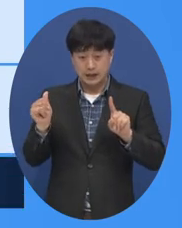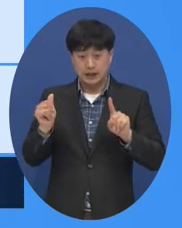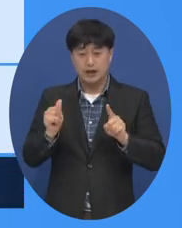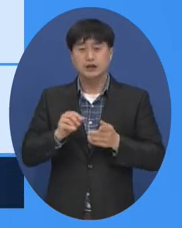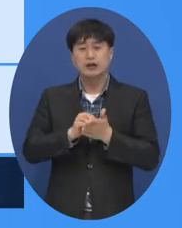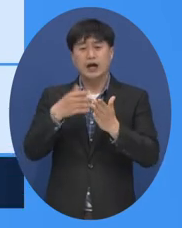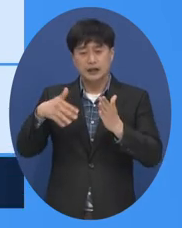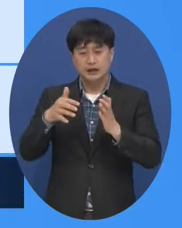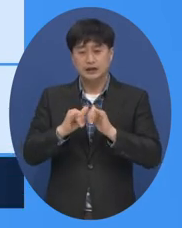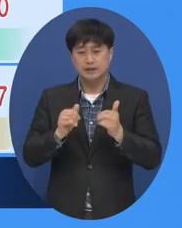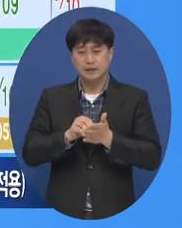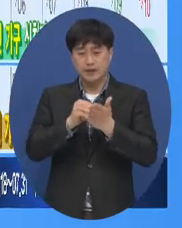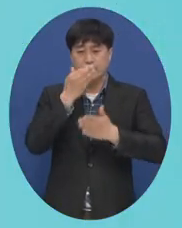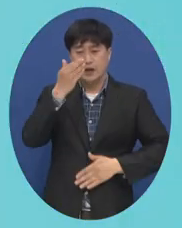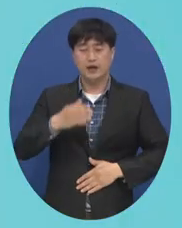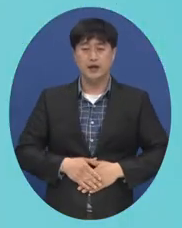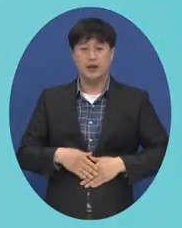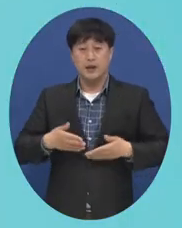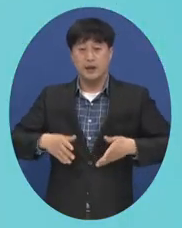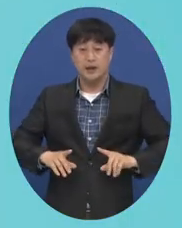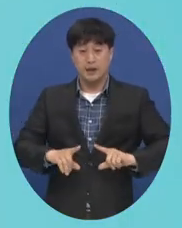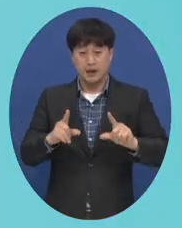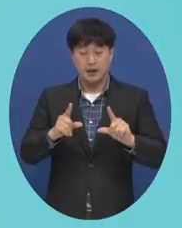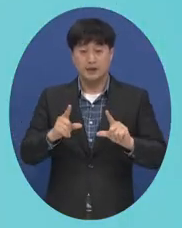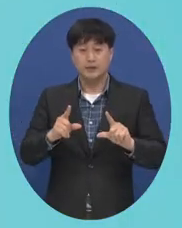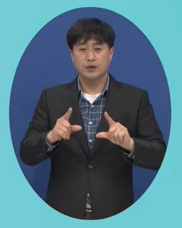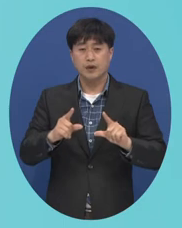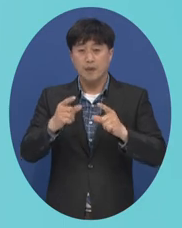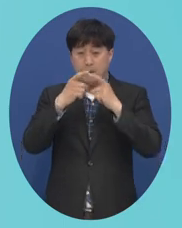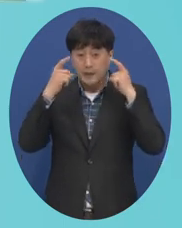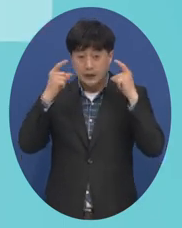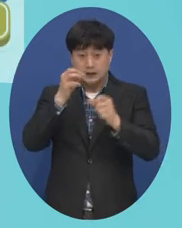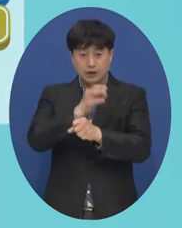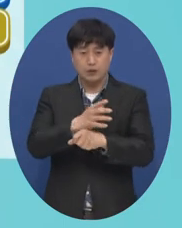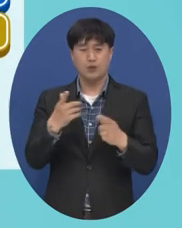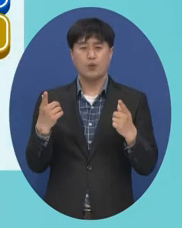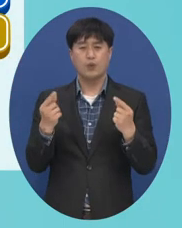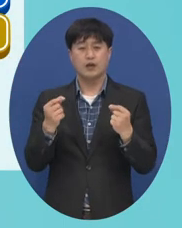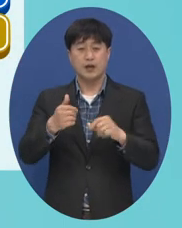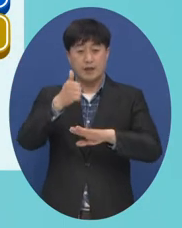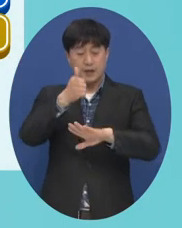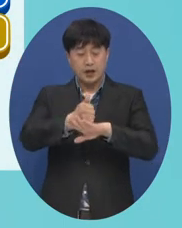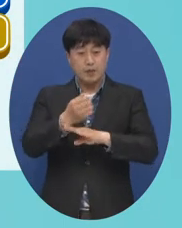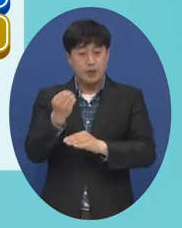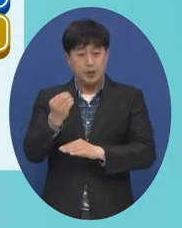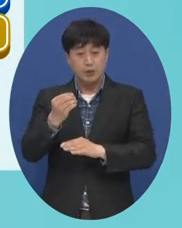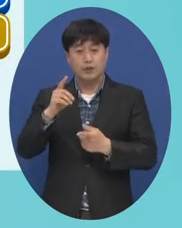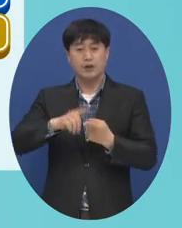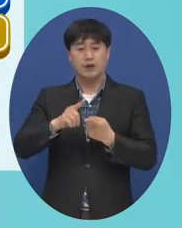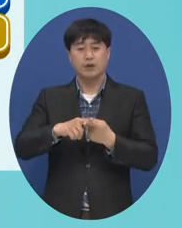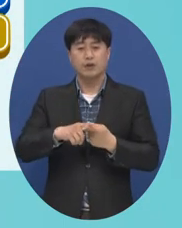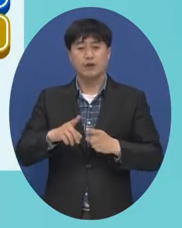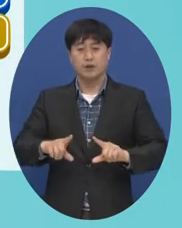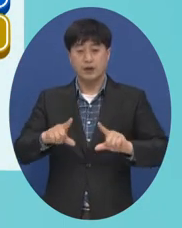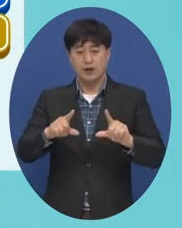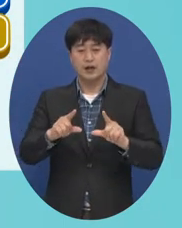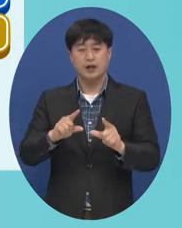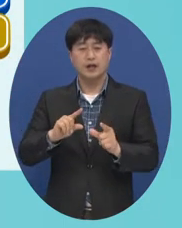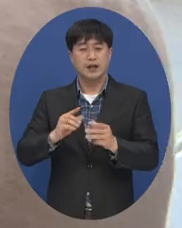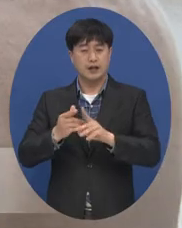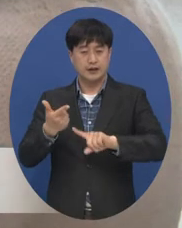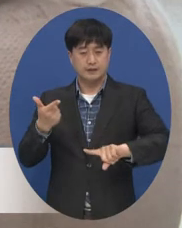미신청자가 신청 가능합니다. 출생연도는 공적 마스크 살 때처럼 끝자리에 따라 신청 가능 요일이